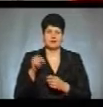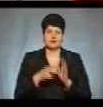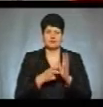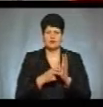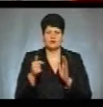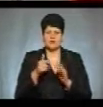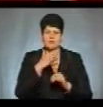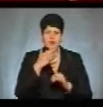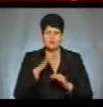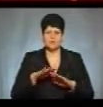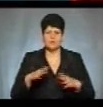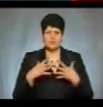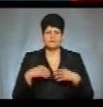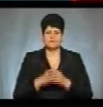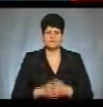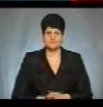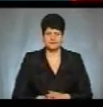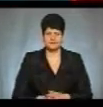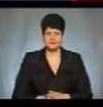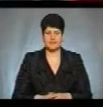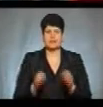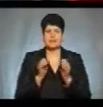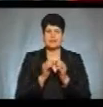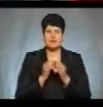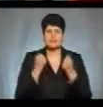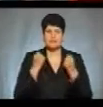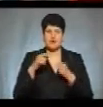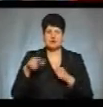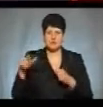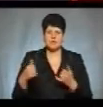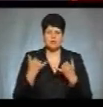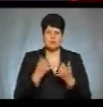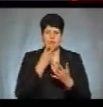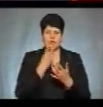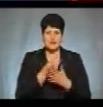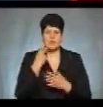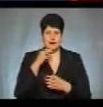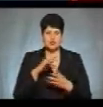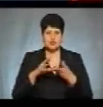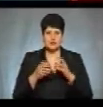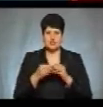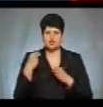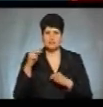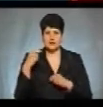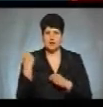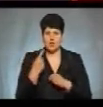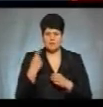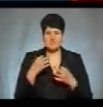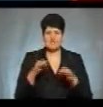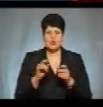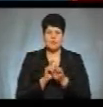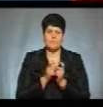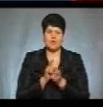кореспонденти новин. 10 спортсменів з Тернопільщини, які сьогодні показали кращі результати на чемпіонаті області з вільної